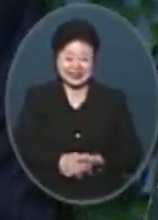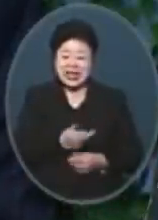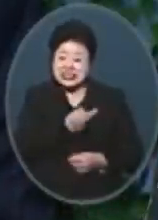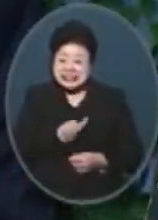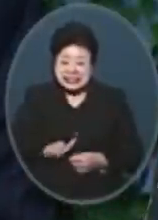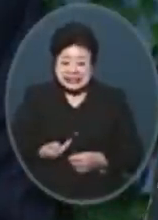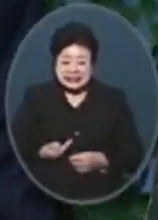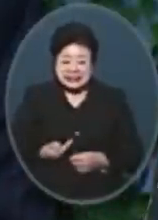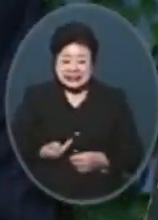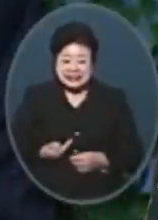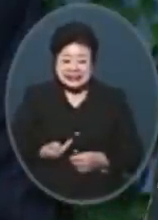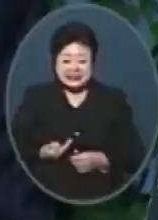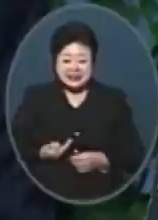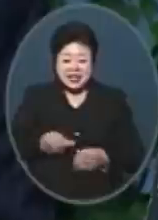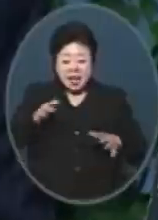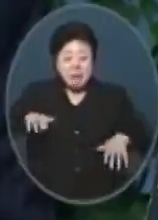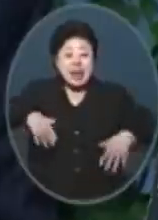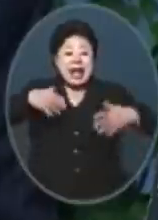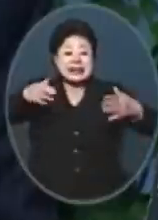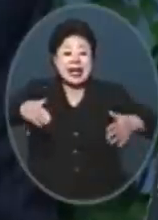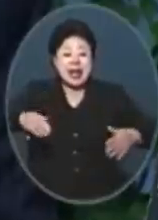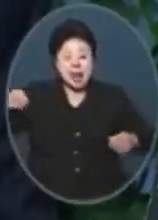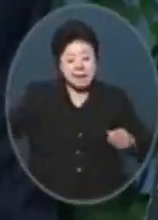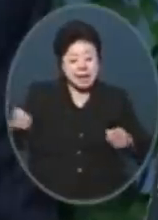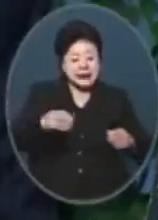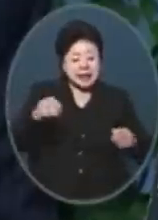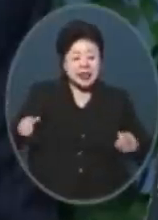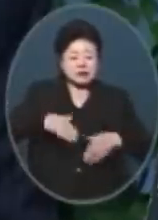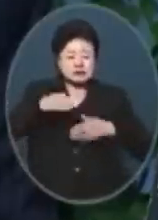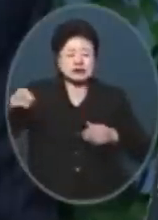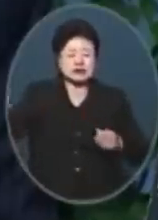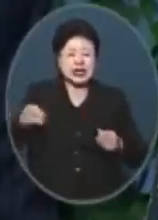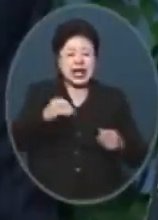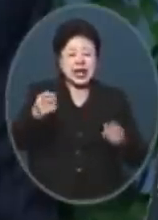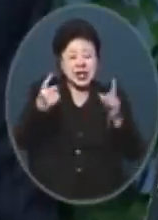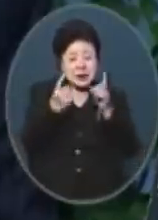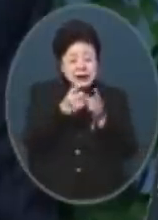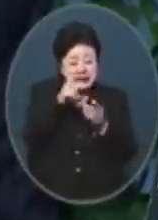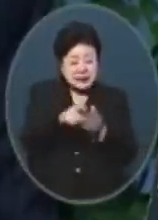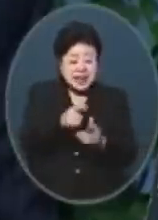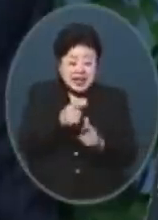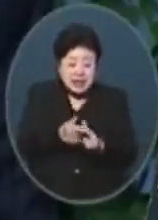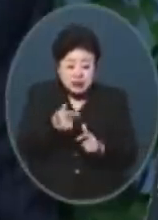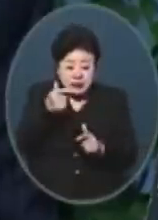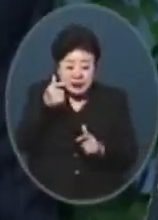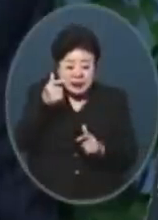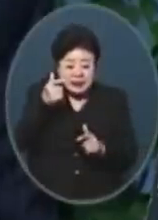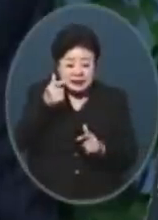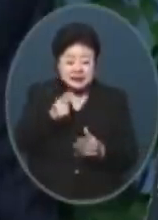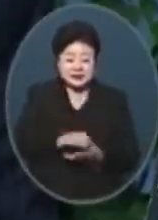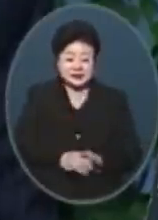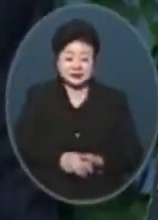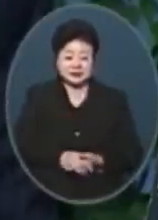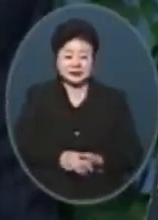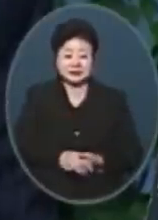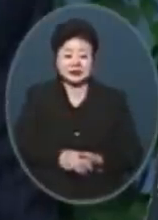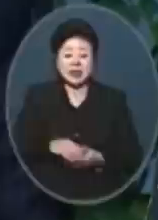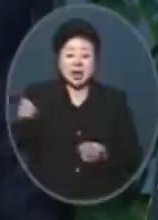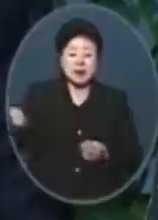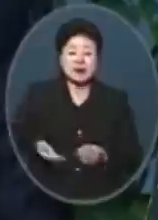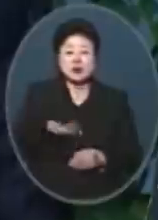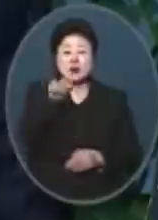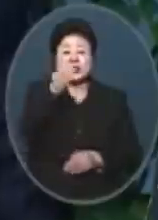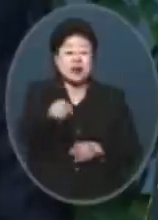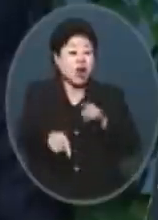제자들이 바다에서 풍랑을 만났을 때 예수님이 파도 위를